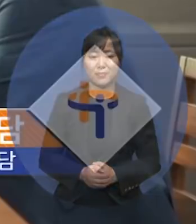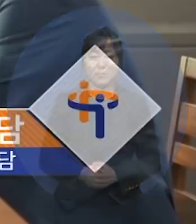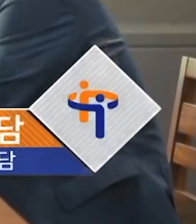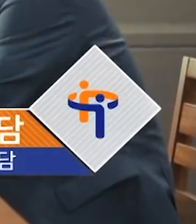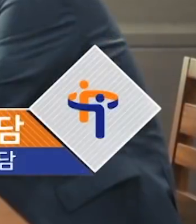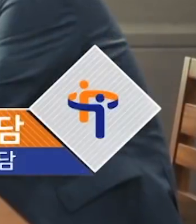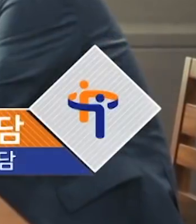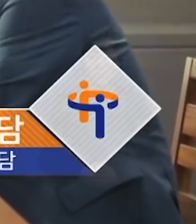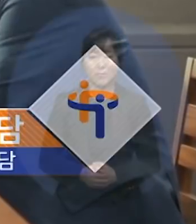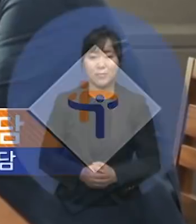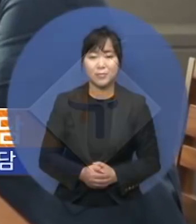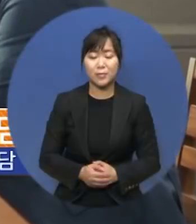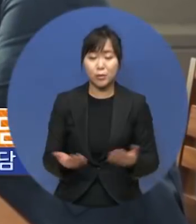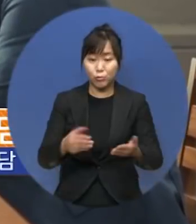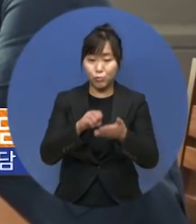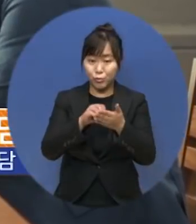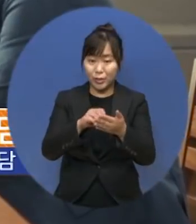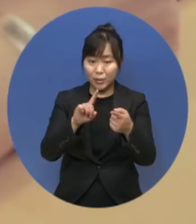구직 상담,